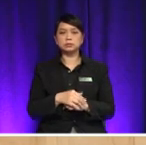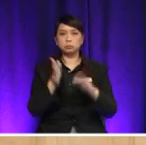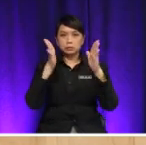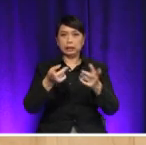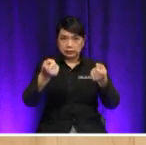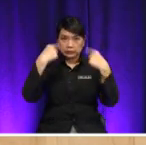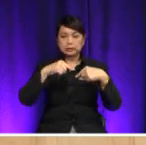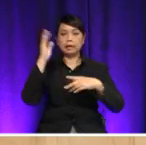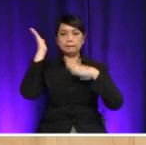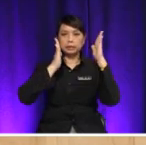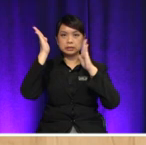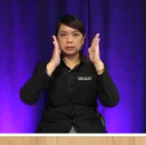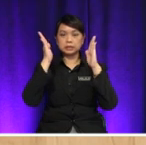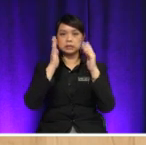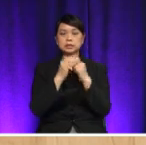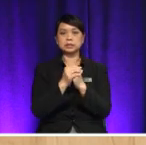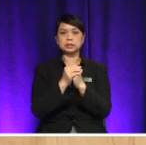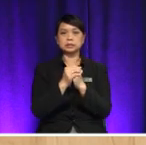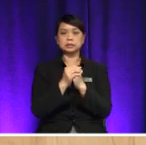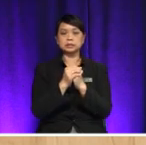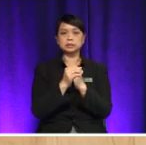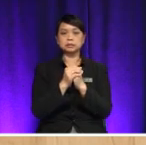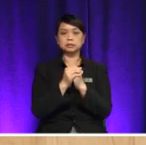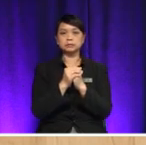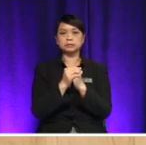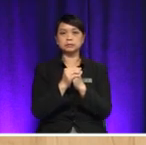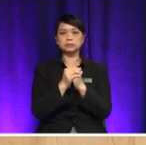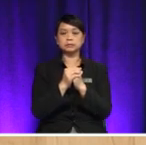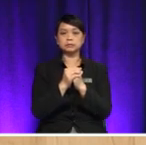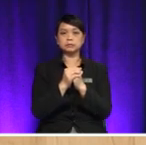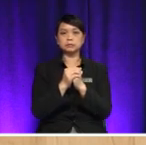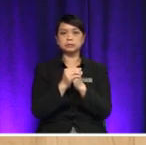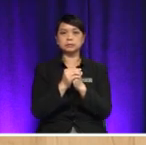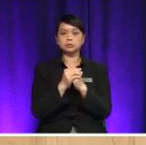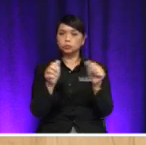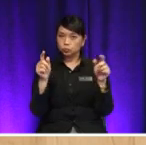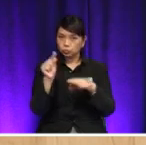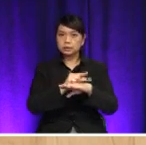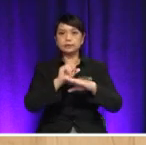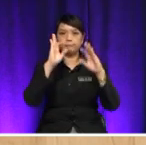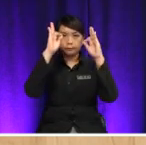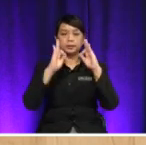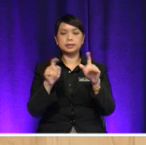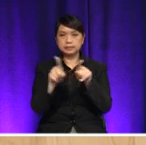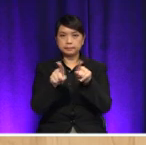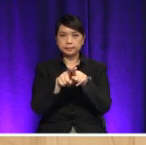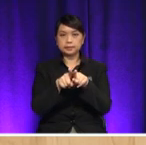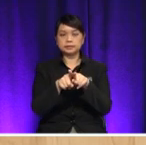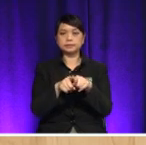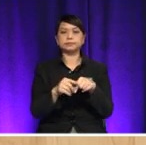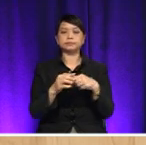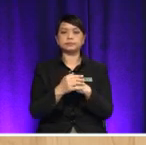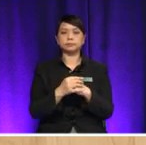berasaskan tahun 2019 ialah dengan menggunakan formulir kita letak lah Q1